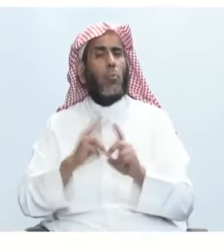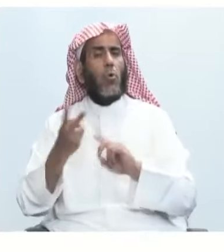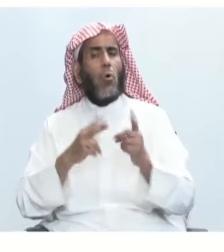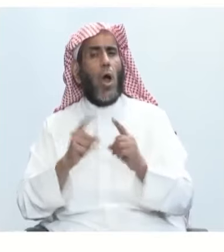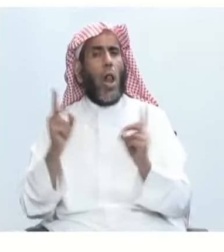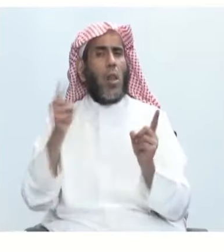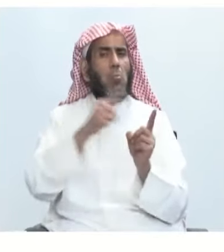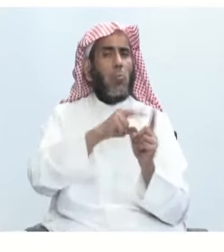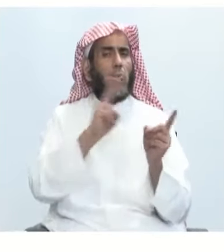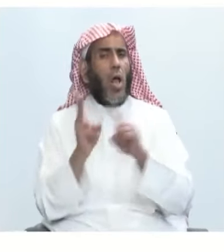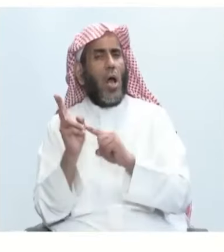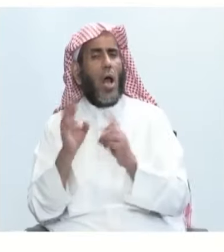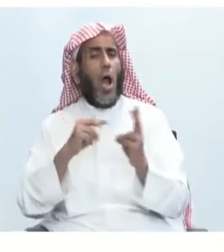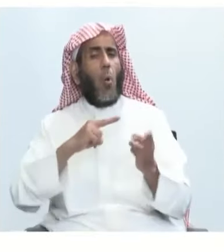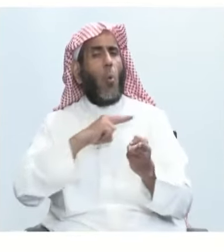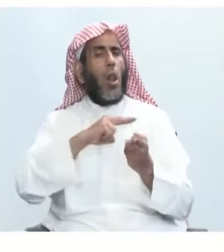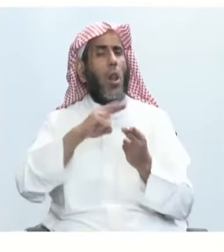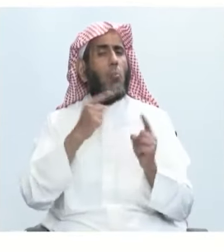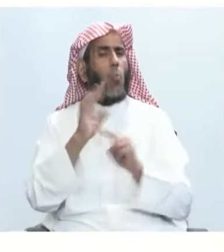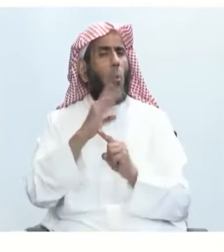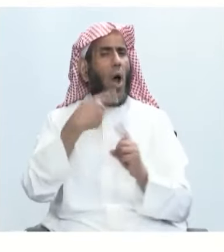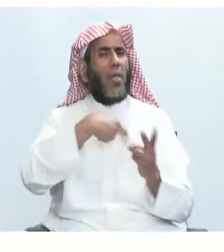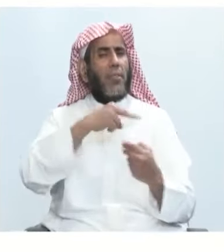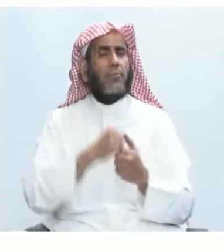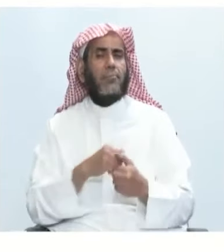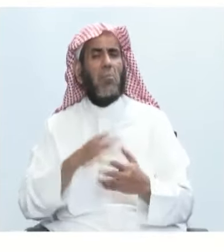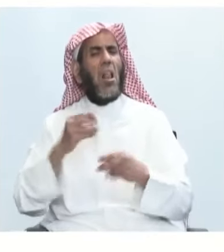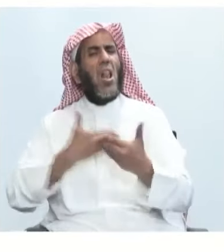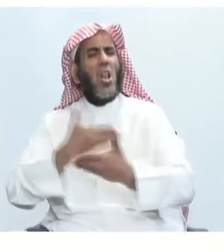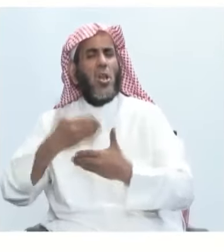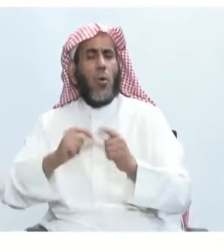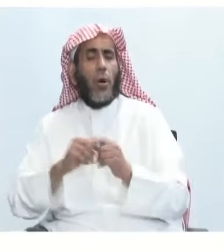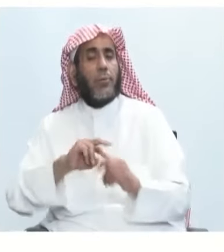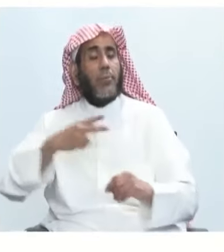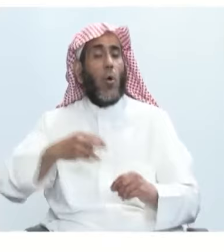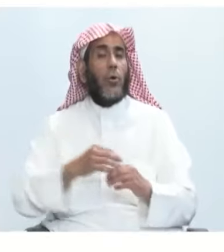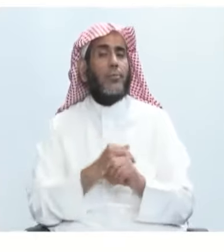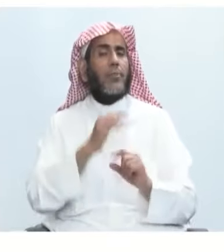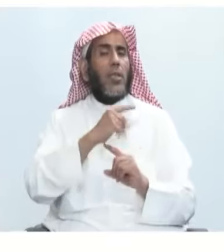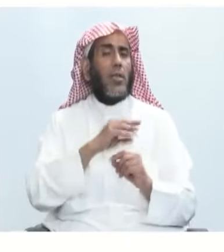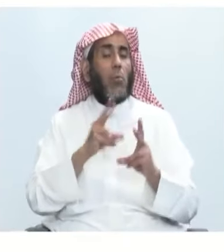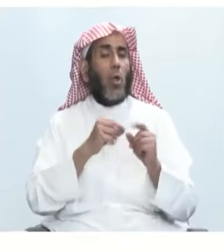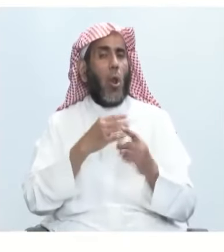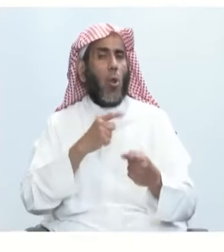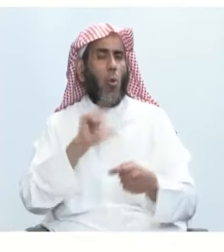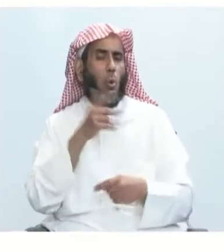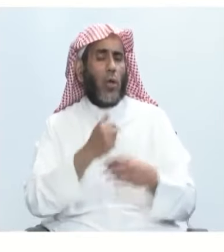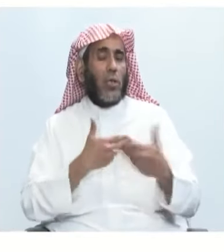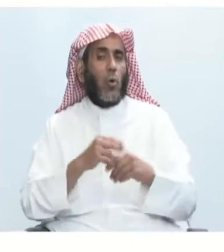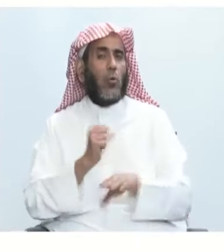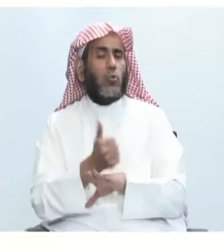المتلقي والمؤثر المتلقي والمؤثر هنا نوع التاثير طبعا ملحوظات على لغه الحوار وسلوك